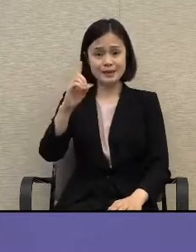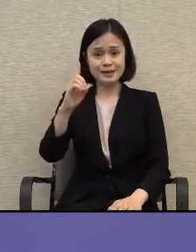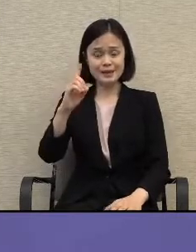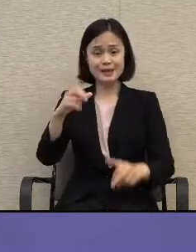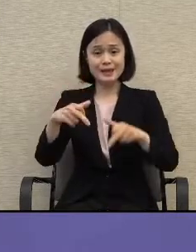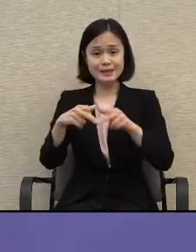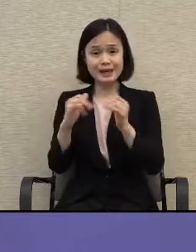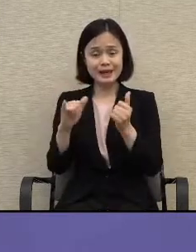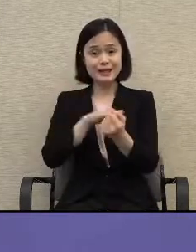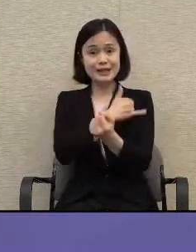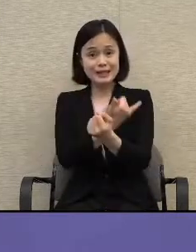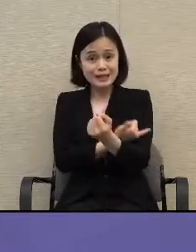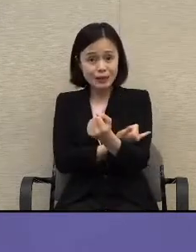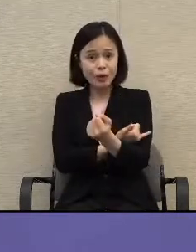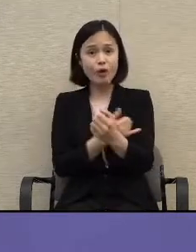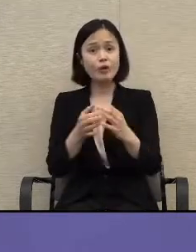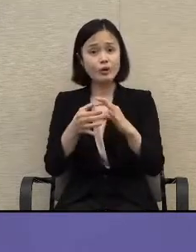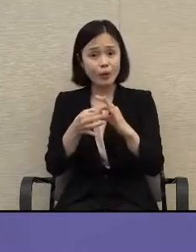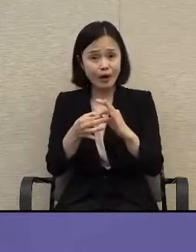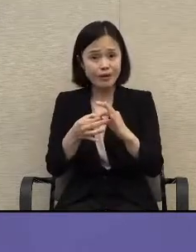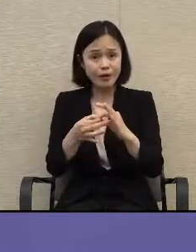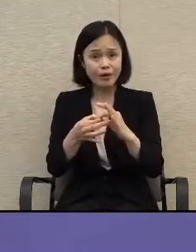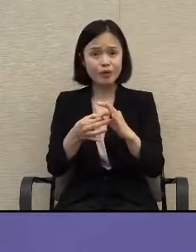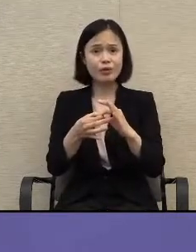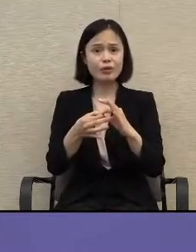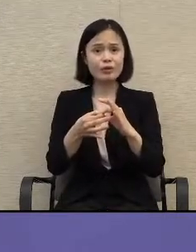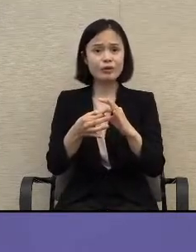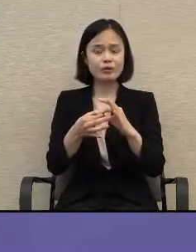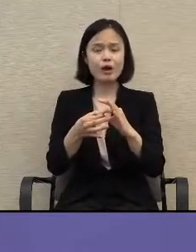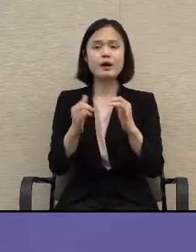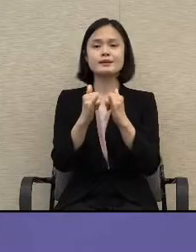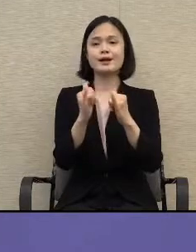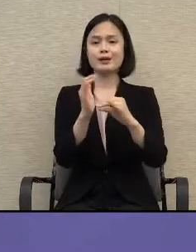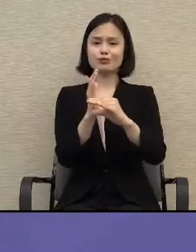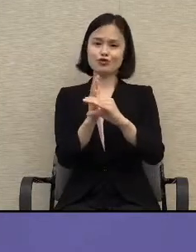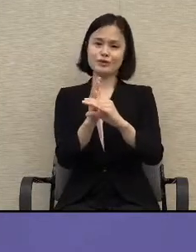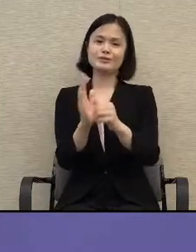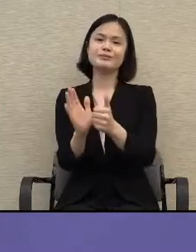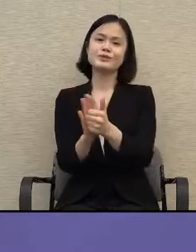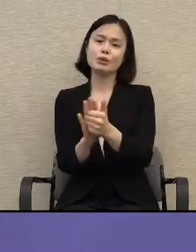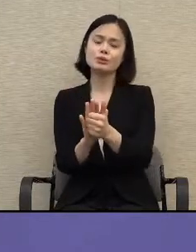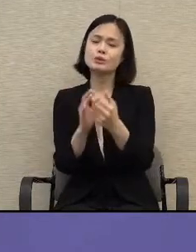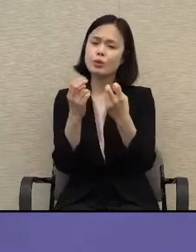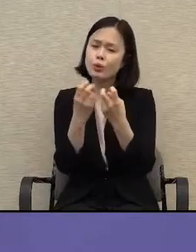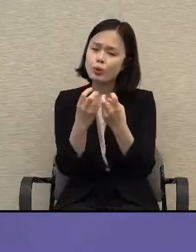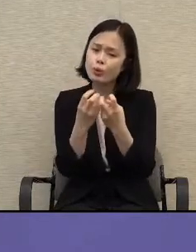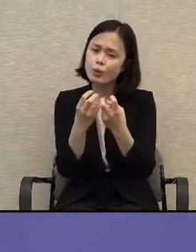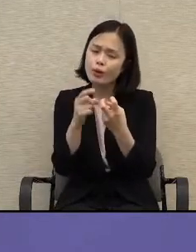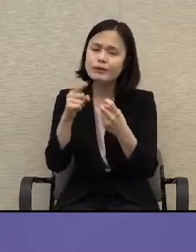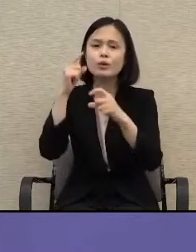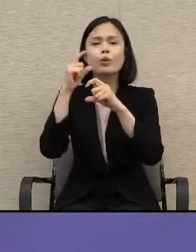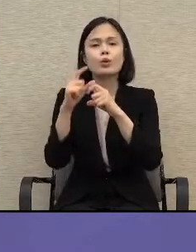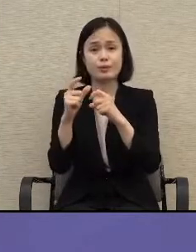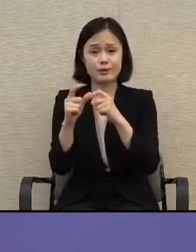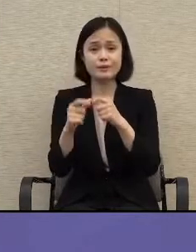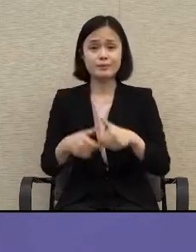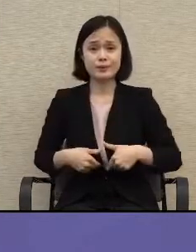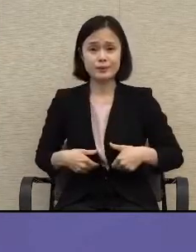퀄리티 라이스를 포괄한 인권 기반의 사람 중심 서비스로 이제 저희가 고민들을 해야 하는 시점이 아닌가 생각합니다.